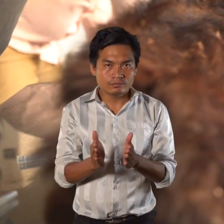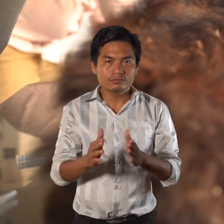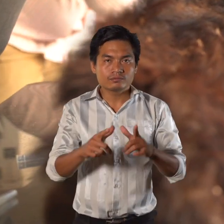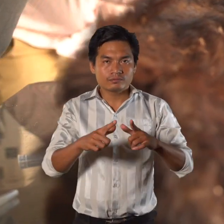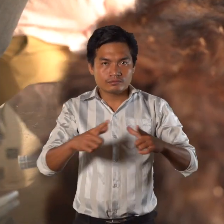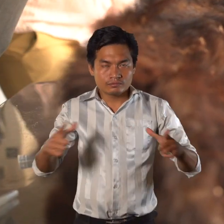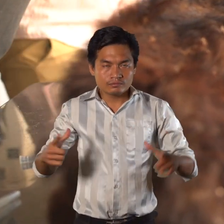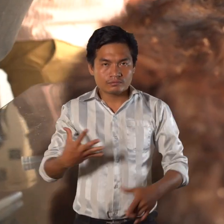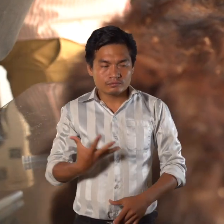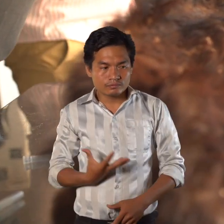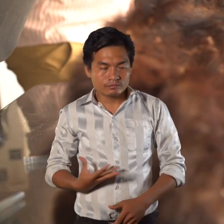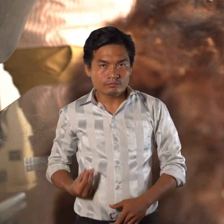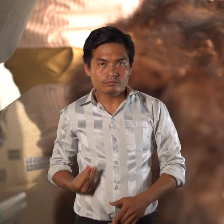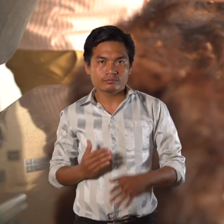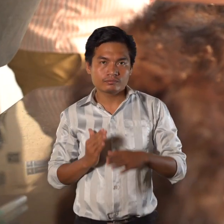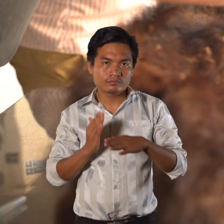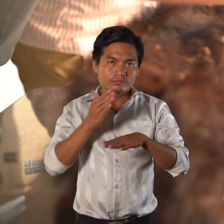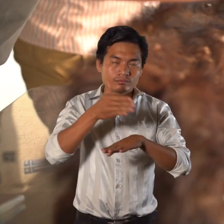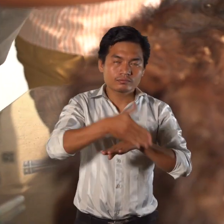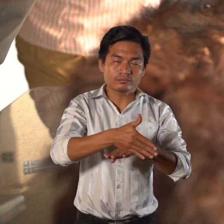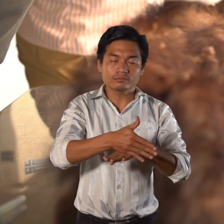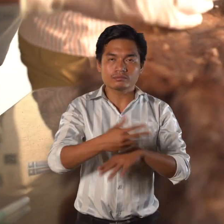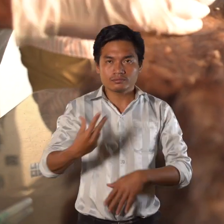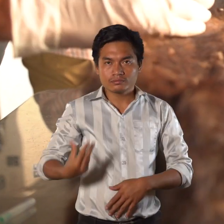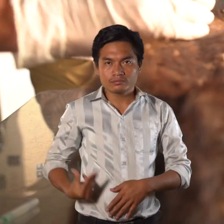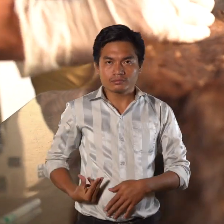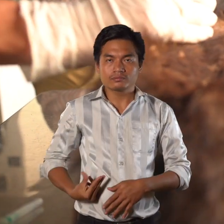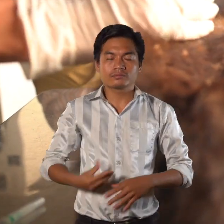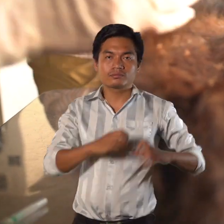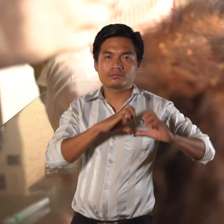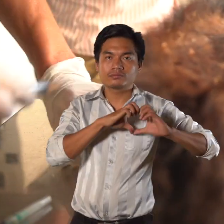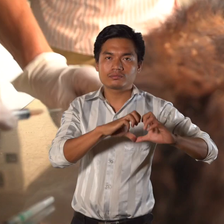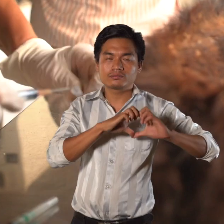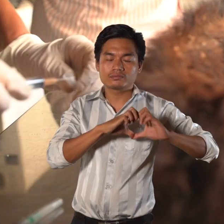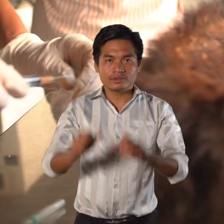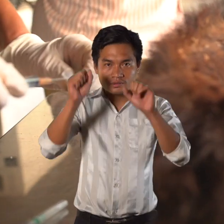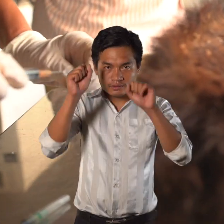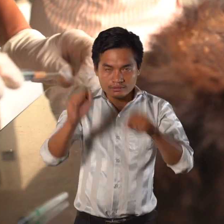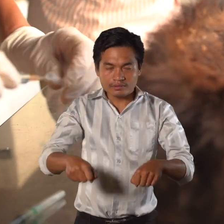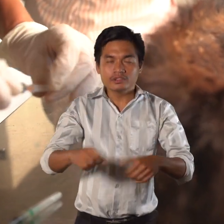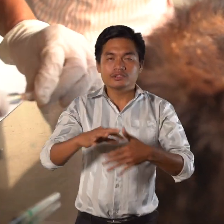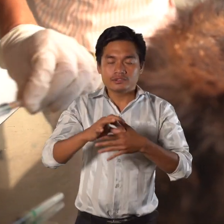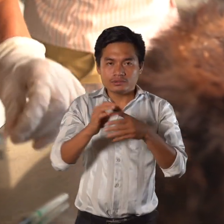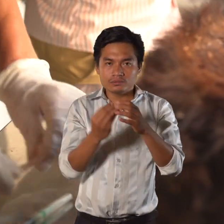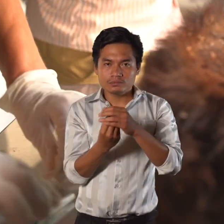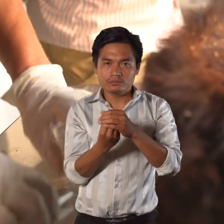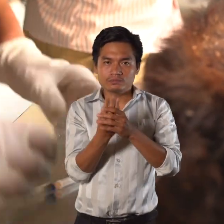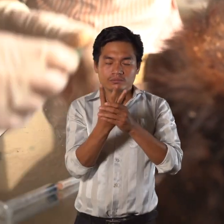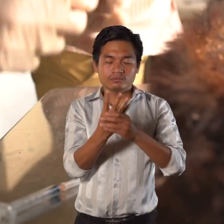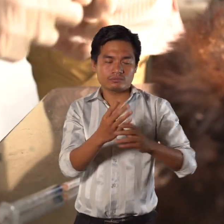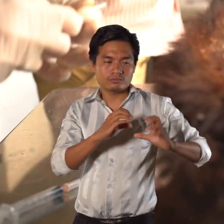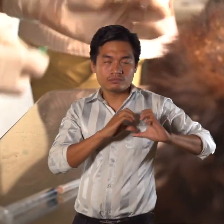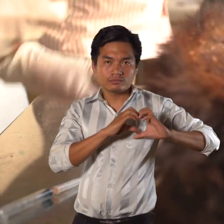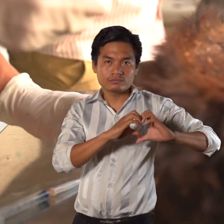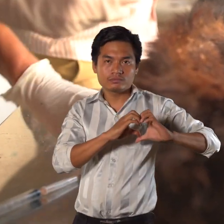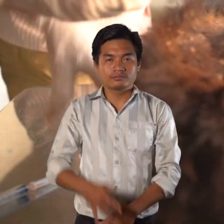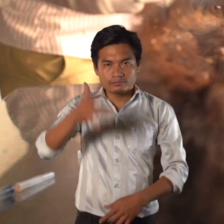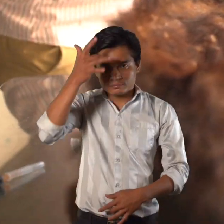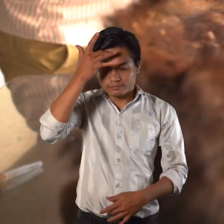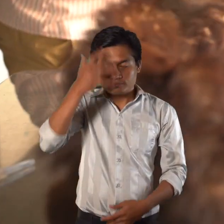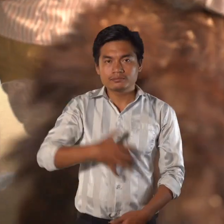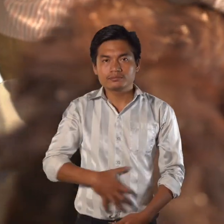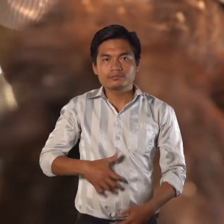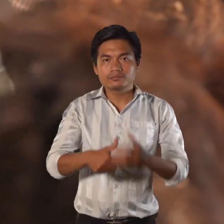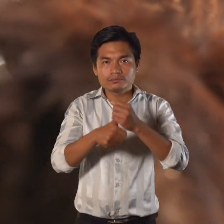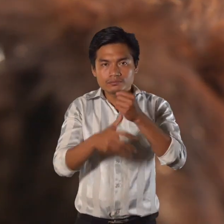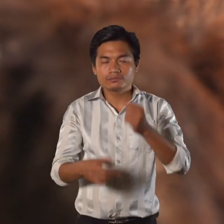ធំក្រពះហើយពេលខ្លះអាចប៉ះពាល់ទៅដល់ថ្លើមហើយនឹងបេះដូងផងអាចបង្កមានការបុកសាច់នៅក្នុងបេះដូង